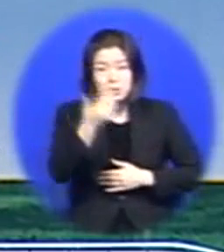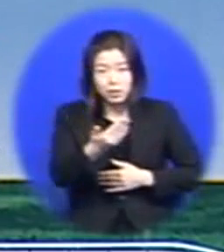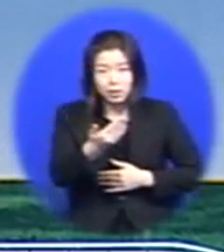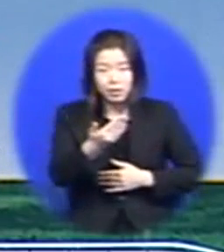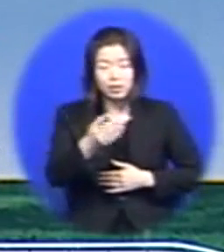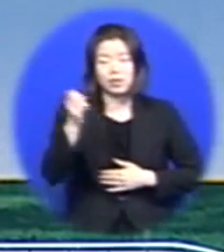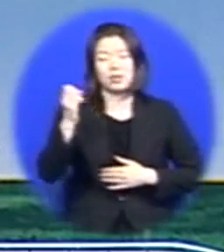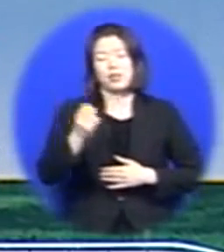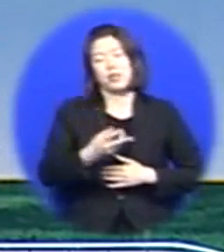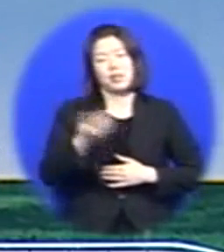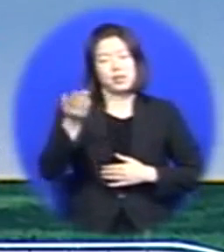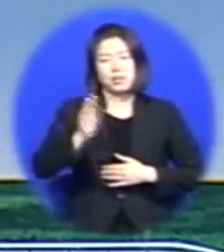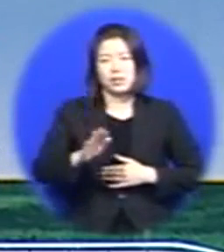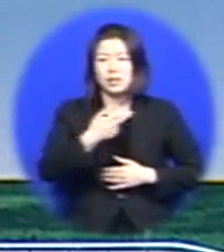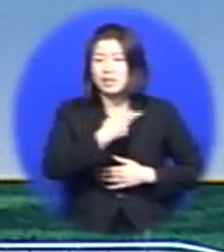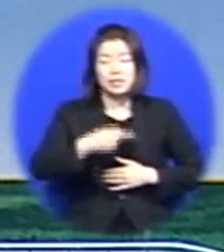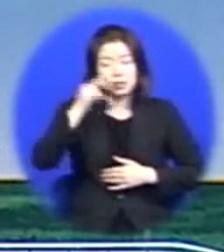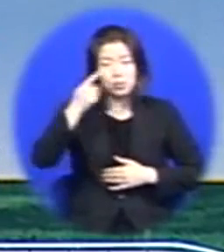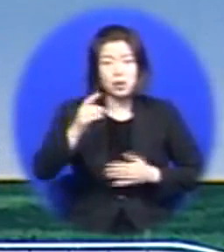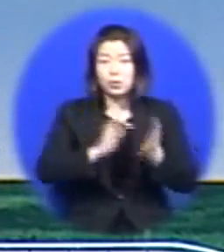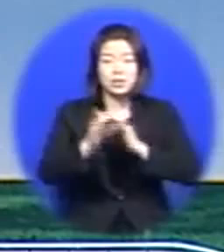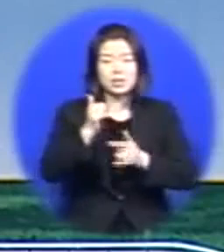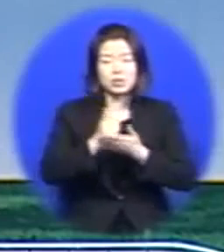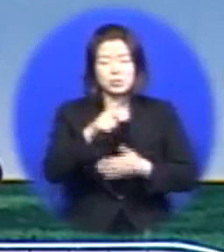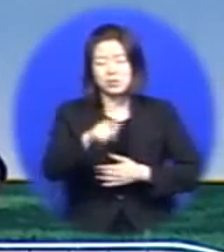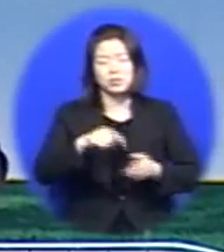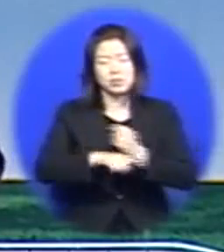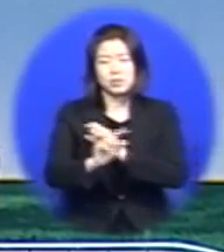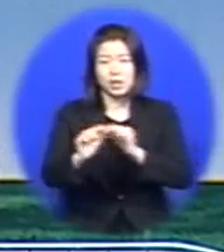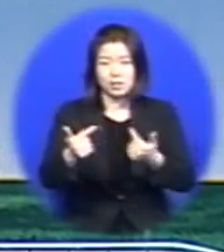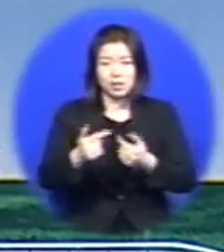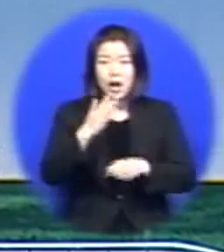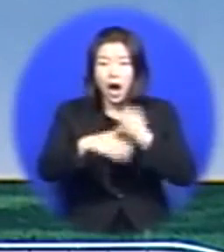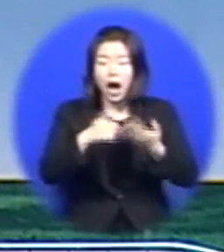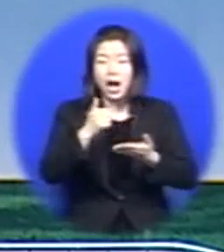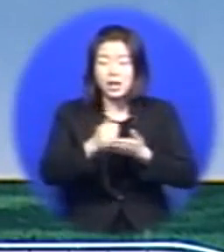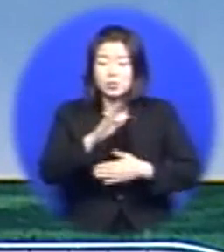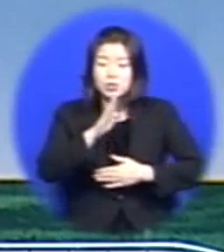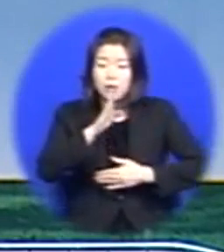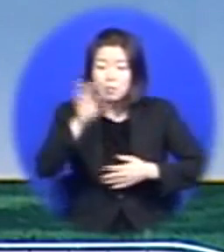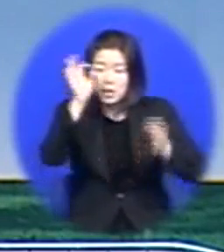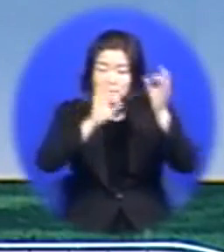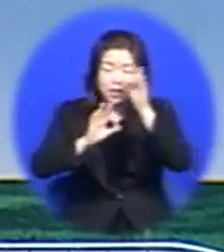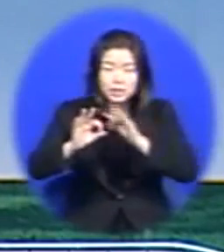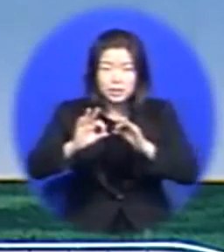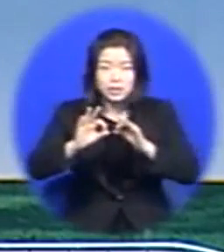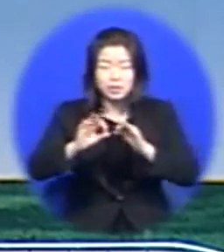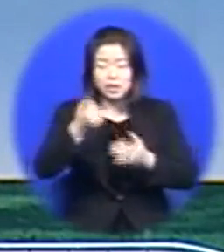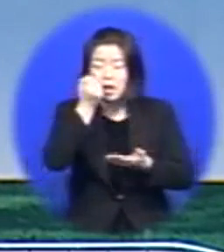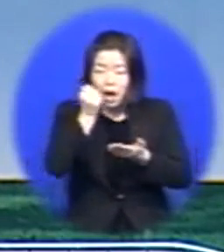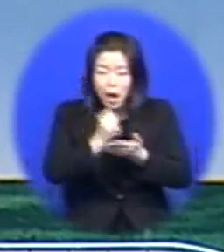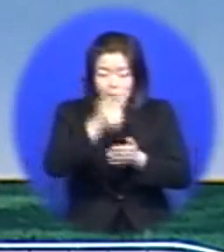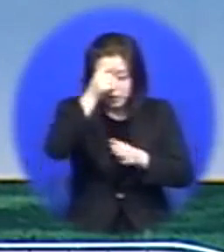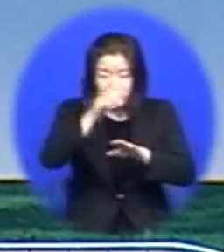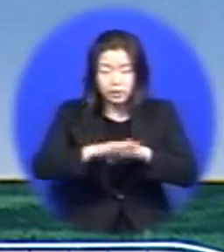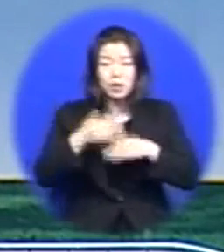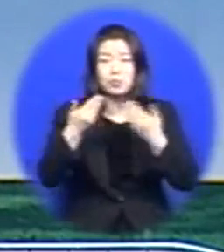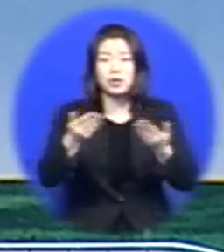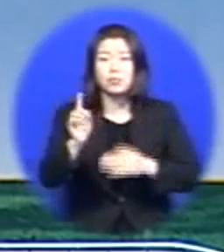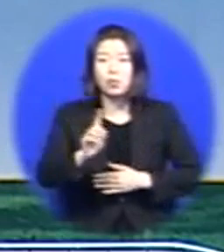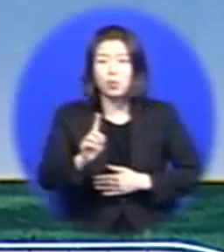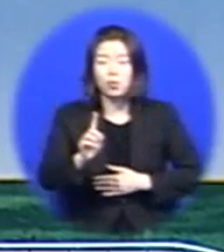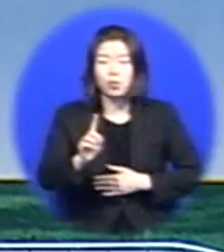바울과 예수님은 그렇게 말씀하지 않으셨습니다. 하나님이 정말 찾으시는 예배, 진정한 합당한 예배는